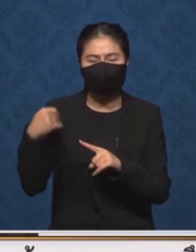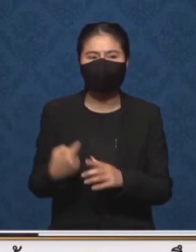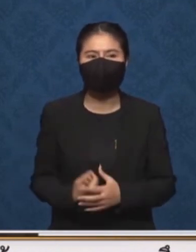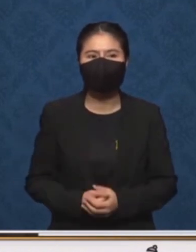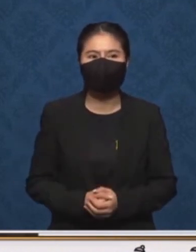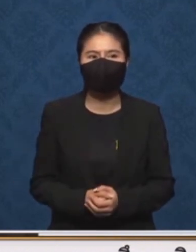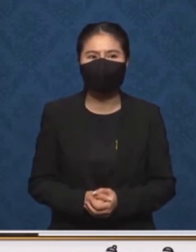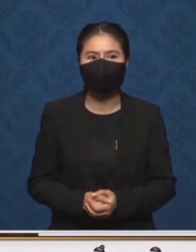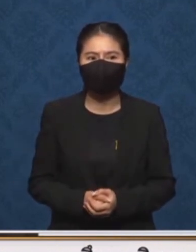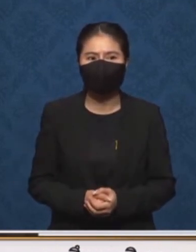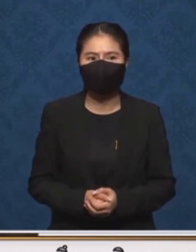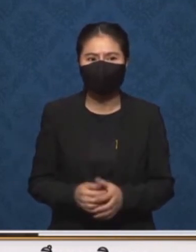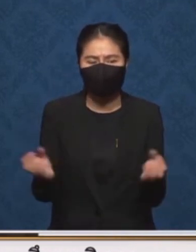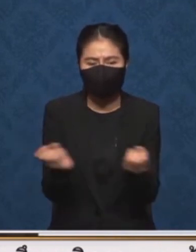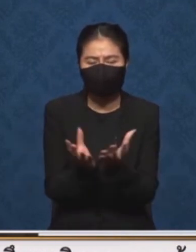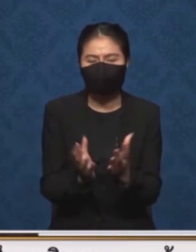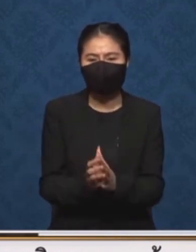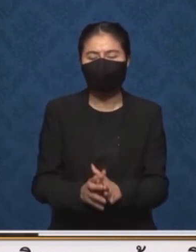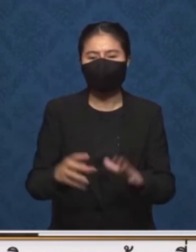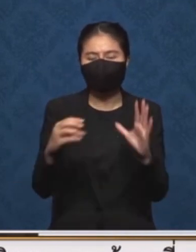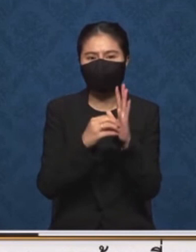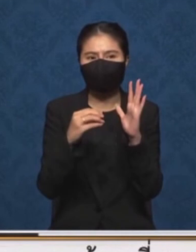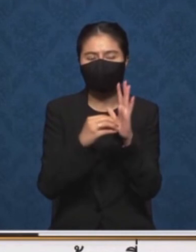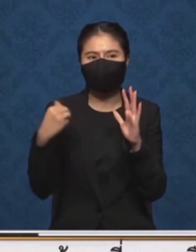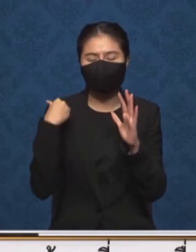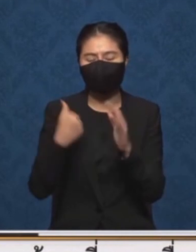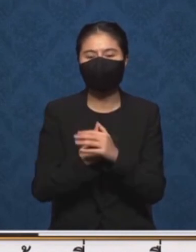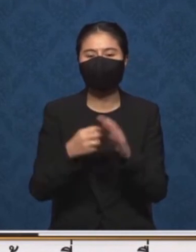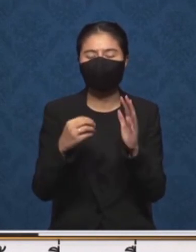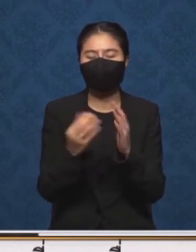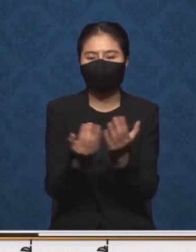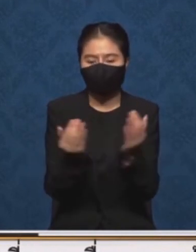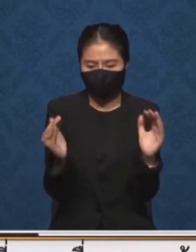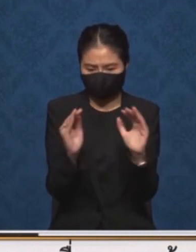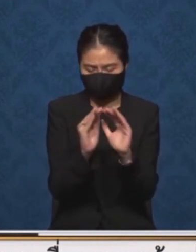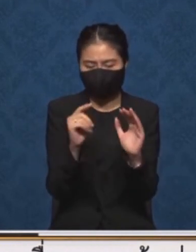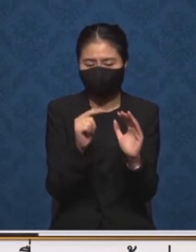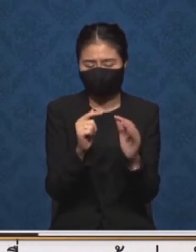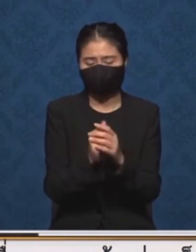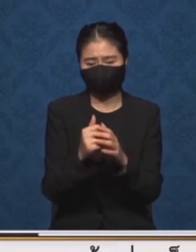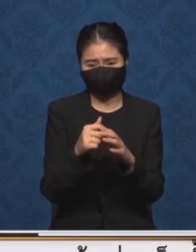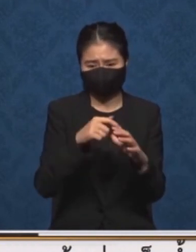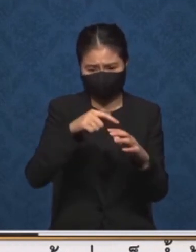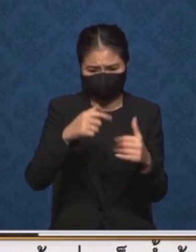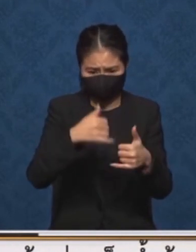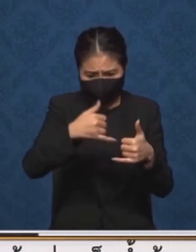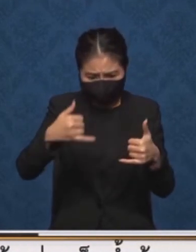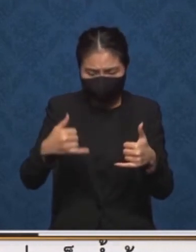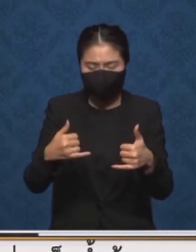พระมคารครับเกิดขึ้ทกรธมองเหมอนกันมีครอบครัวหนึ่มีสมาชิอยู่ 5 คน